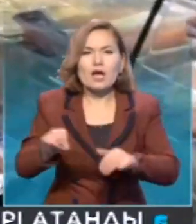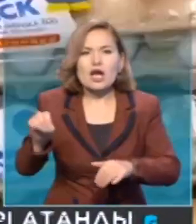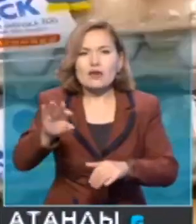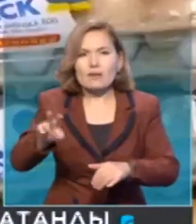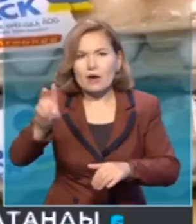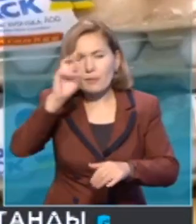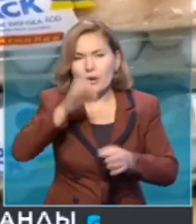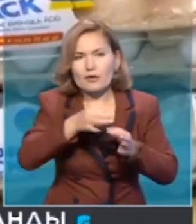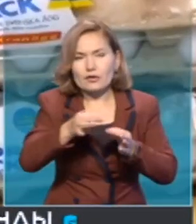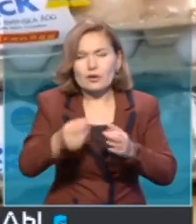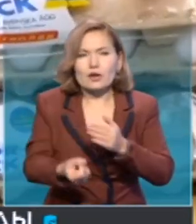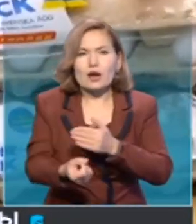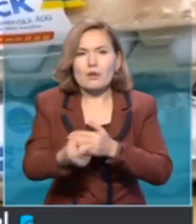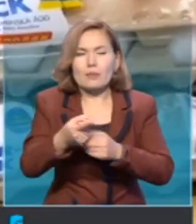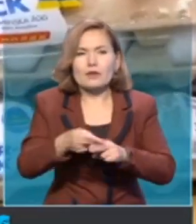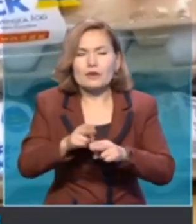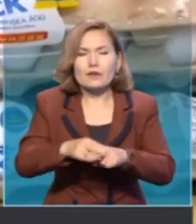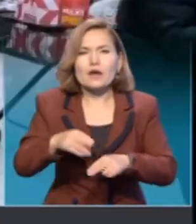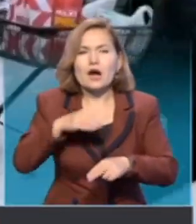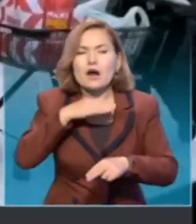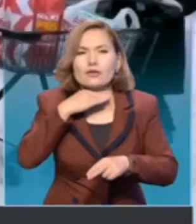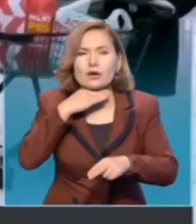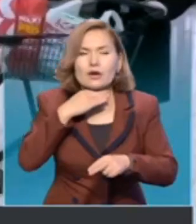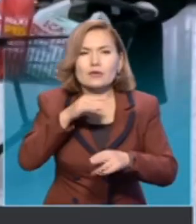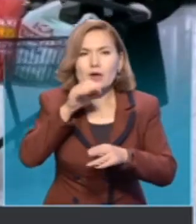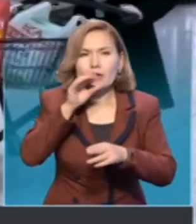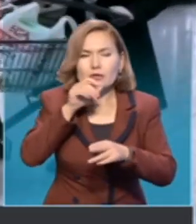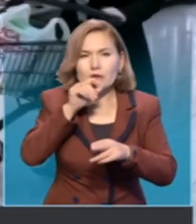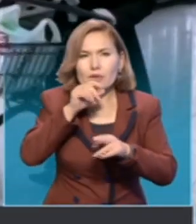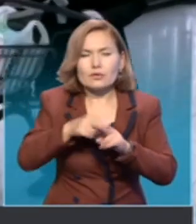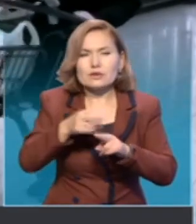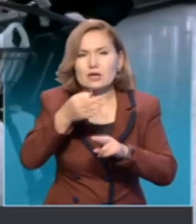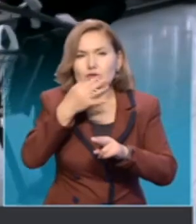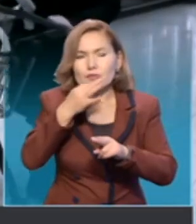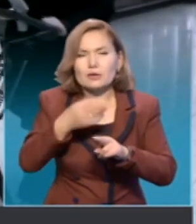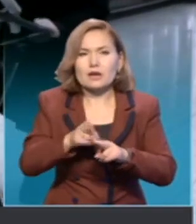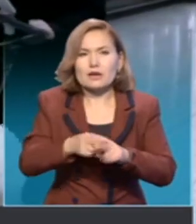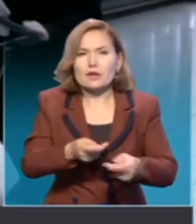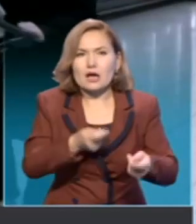көптеген еліне тауық еті мен жұмыртқа жеткізудің азаюына және бағаның шарықтауына әсер етіп отыр.